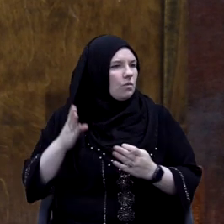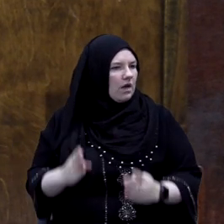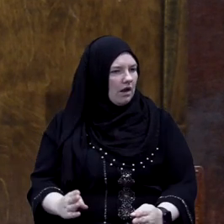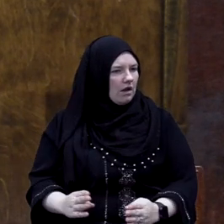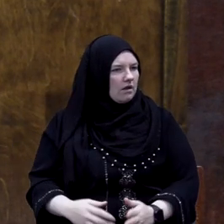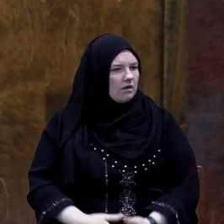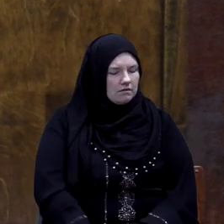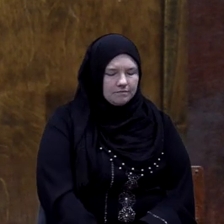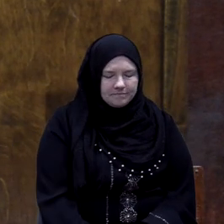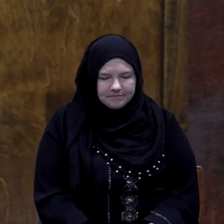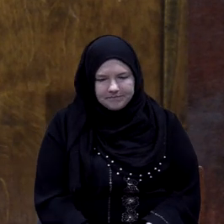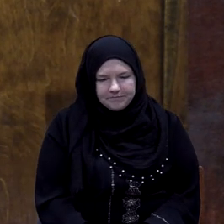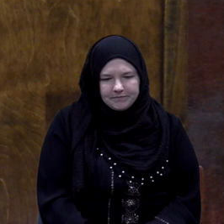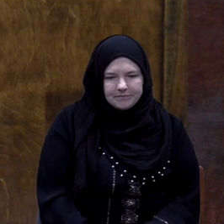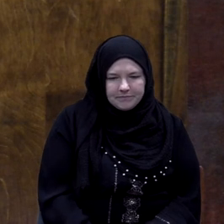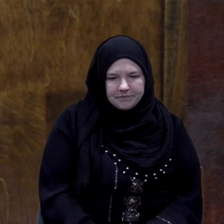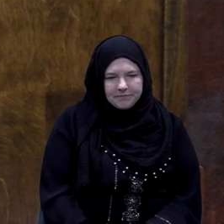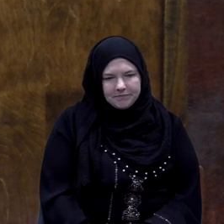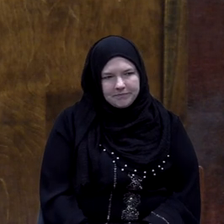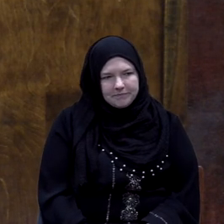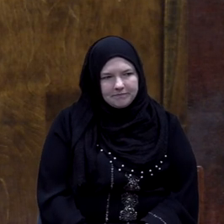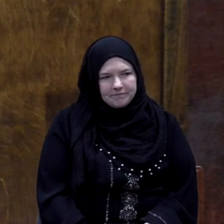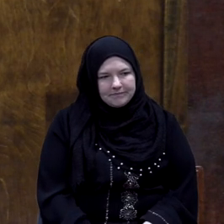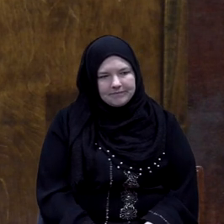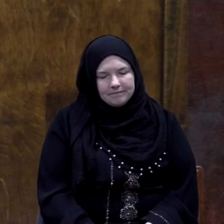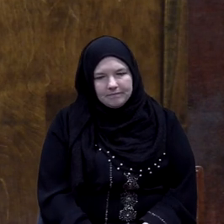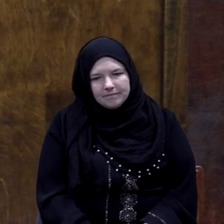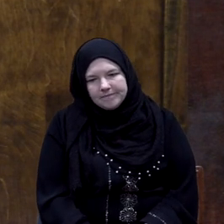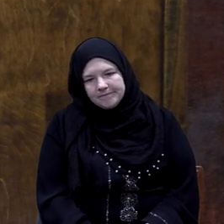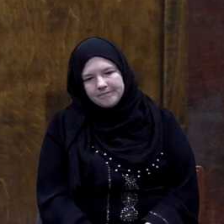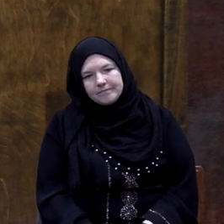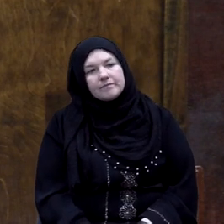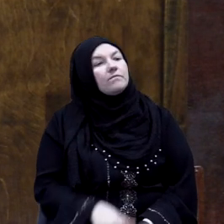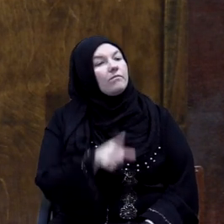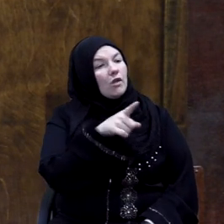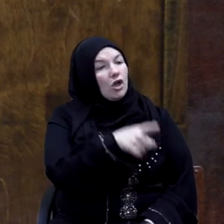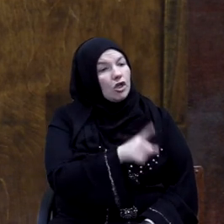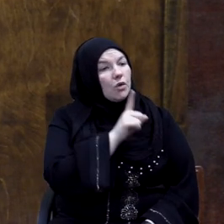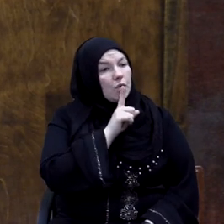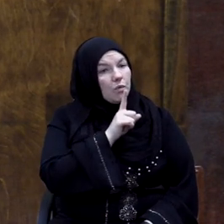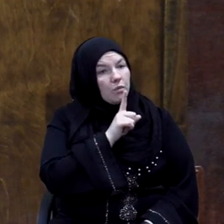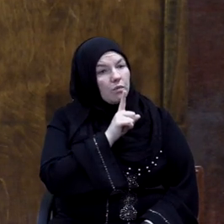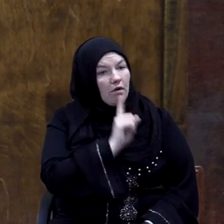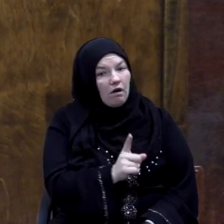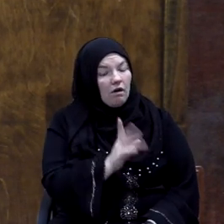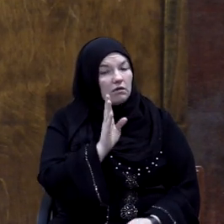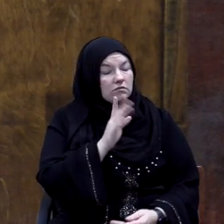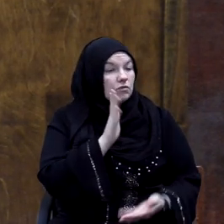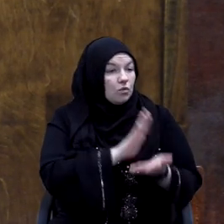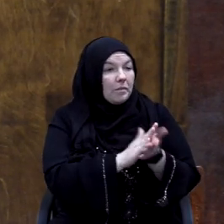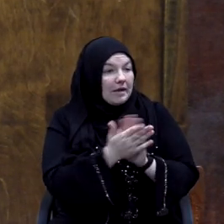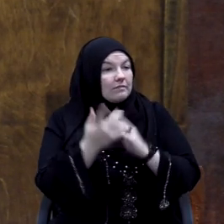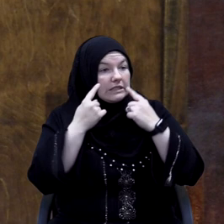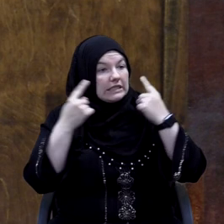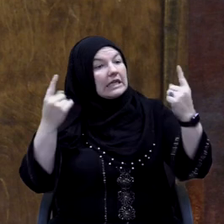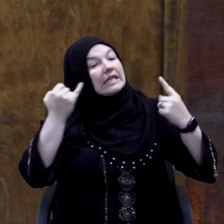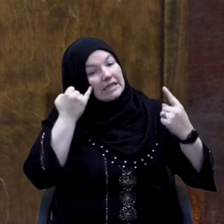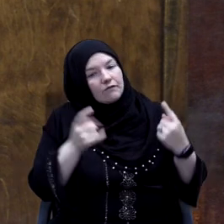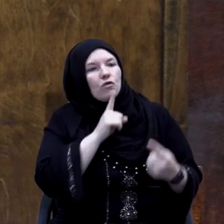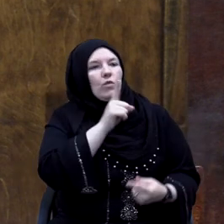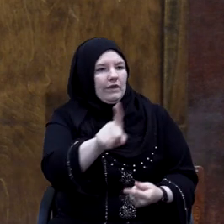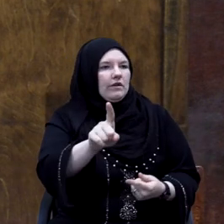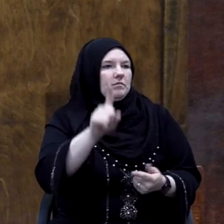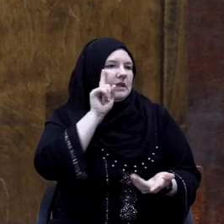وَأَنْتُمُ الْأَعْلَوْنَ إِن كُنْتُم مُؤْمِنِينَ. You are the upper hand if you are true